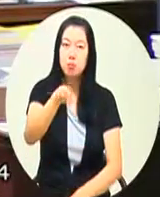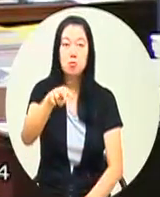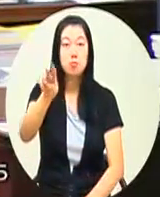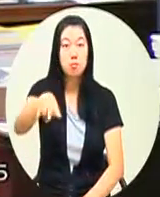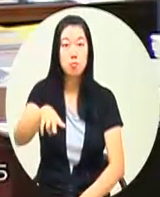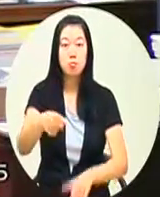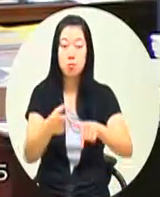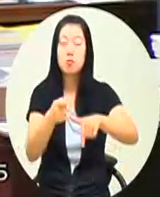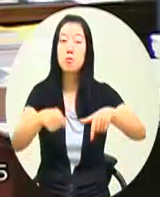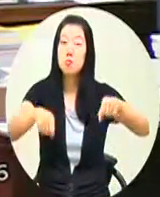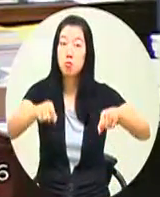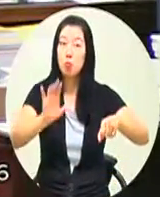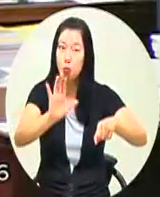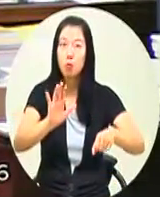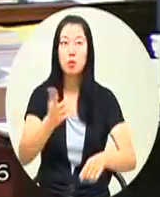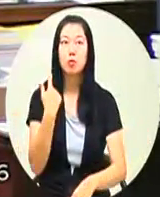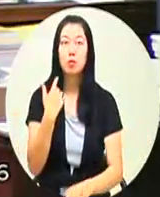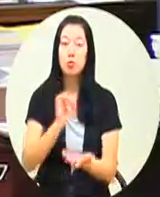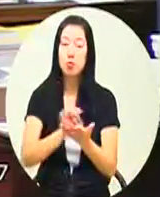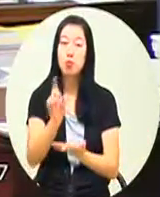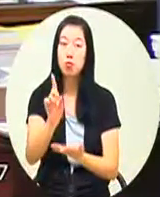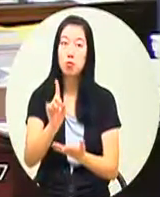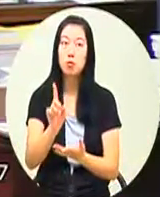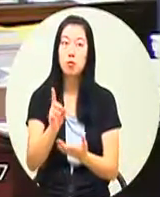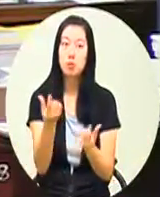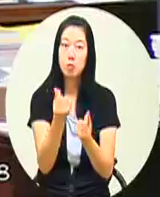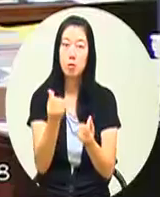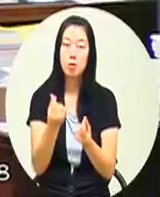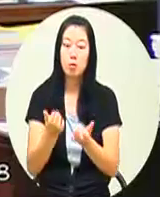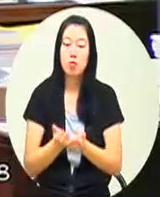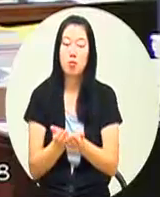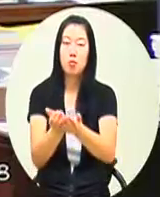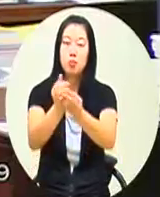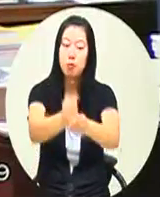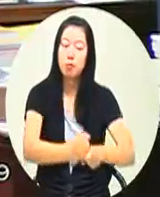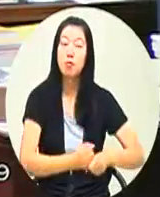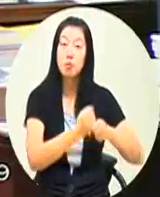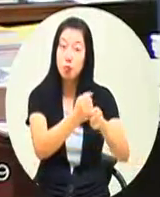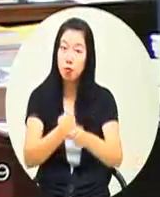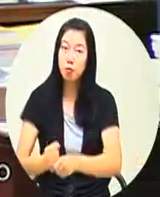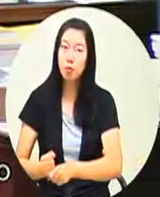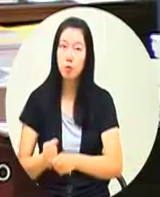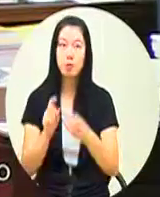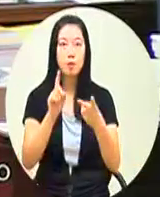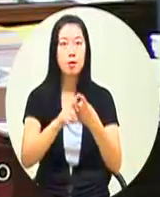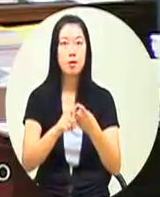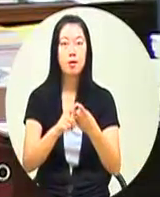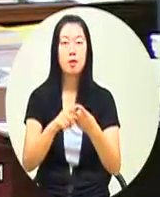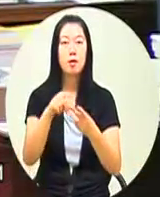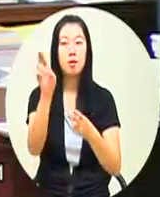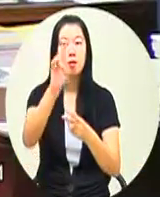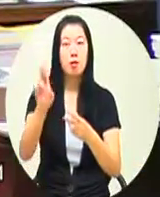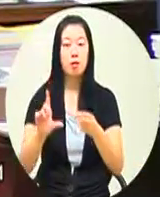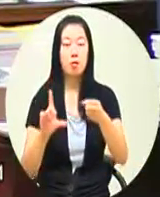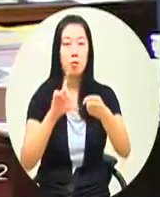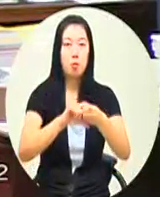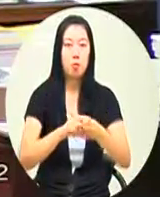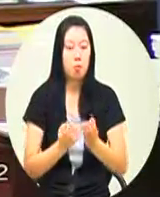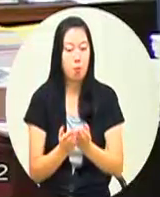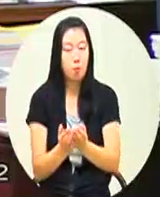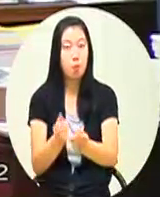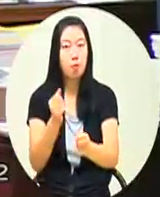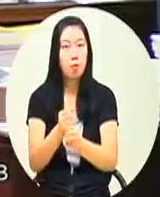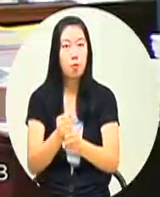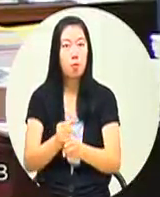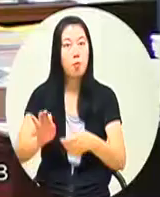用一些不具污染的船舶，用滑的或者是吃电池的马达到湖泊里面去进行这样